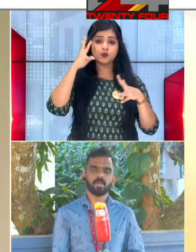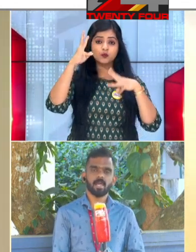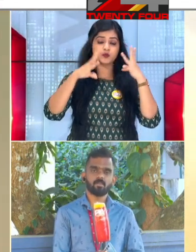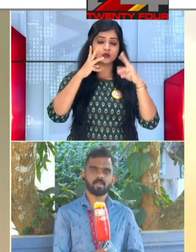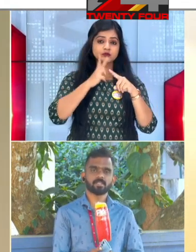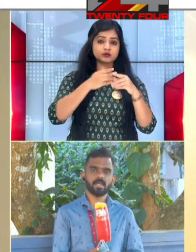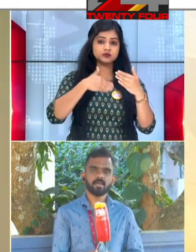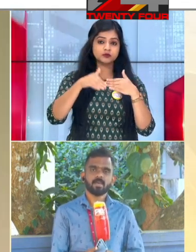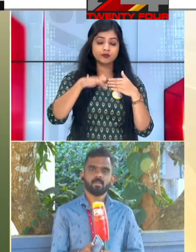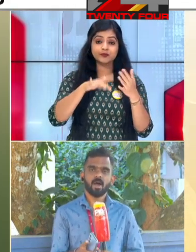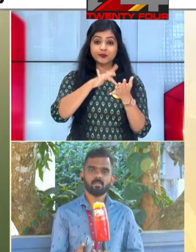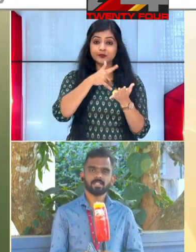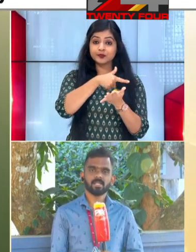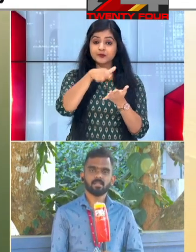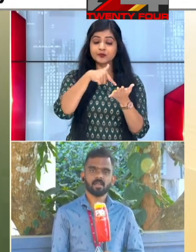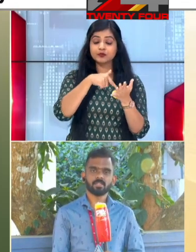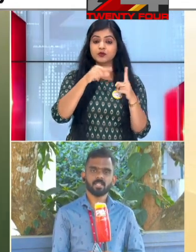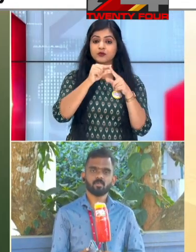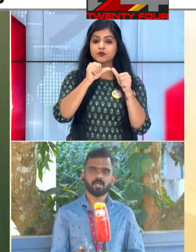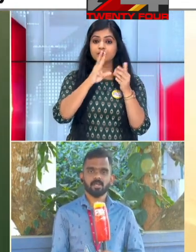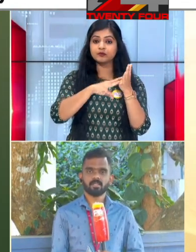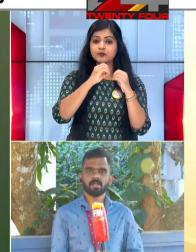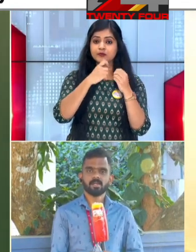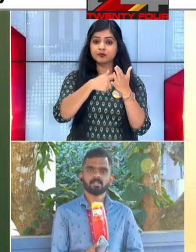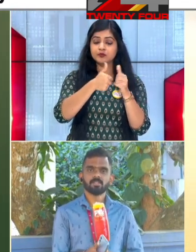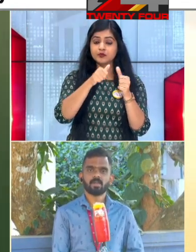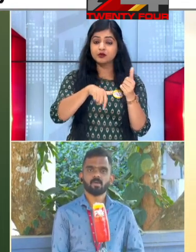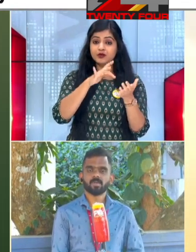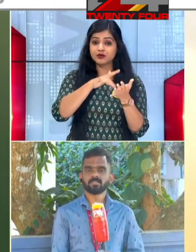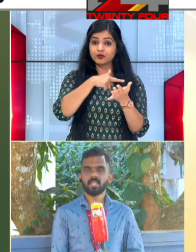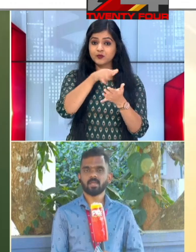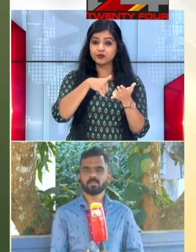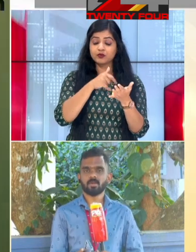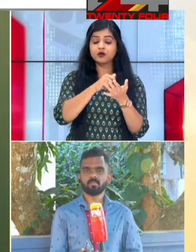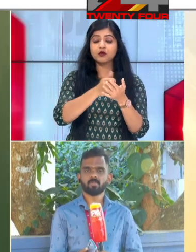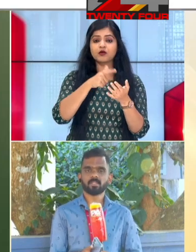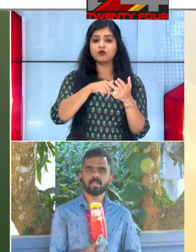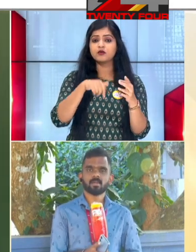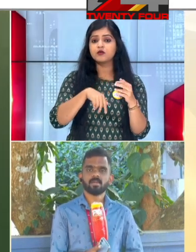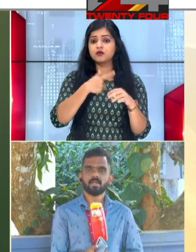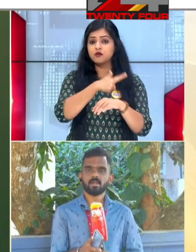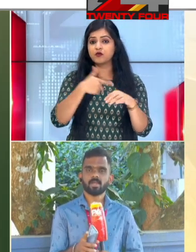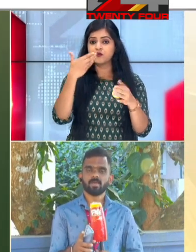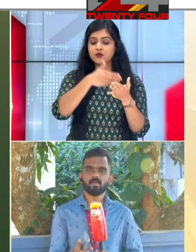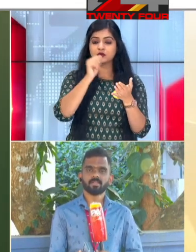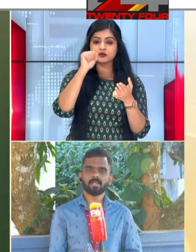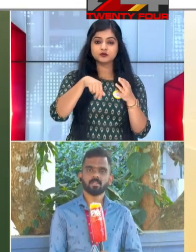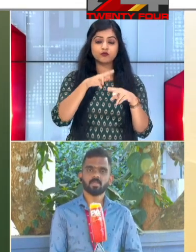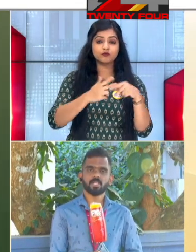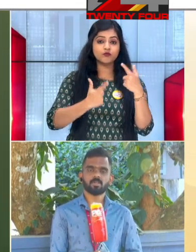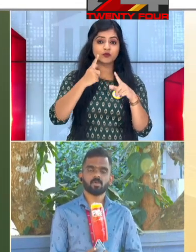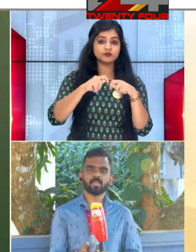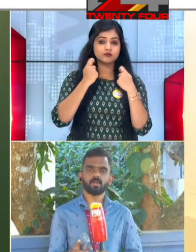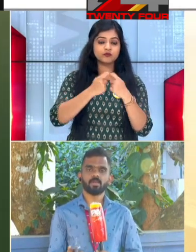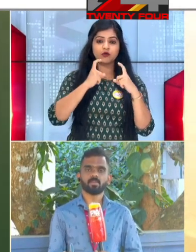എന്ന് വേണം പറയാൻ. ആ പ്രദേശത്തെ ഈ പാമ്പ്ര എസ്റ്റേറ്റിൽ കടുവ ശല്യമുണ്ട് എന്നത് വനംവകുപ്പ് സ്ഥിരീകരിച്ചു. വനംവകുപ്പ് ഈ കടുവയ്ക്ക് വേണ്ടിയുള്ള